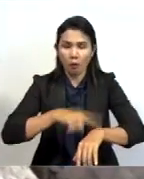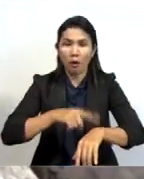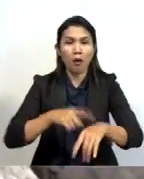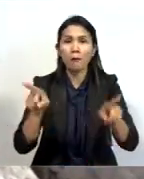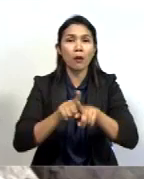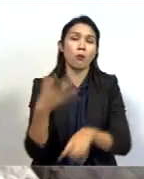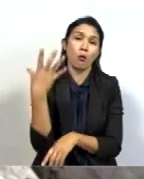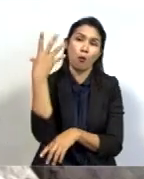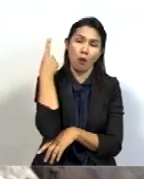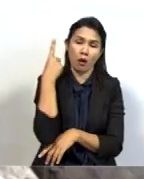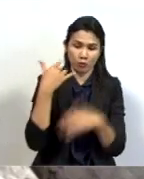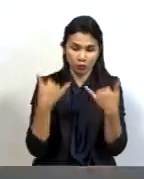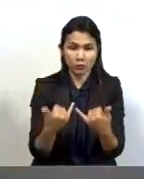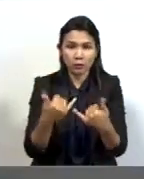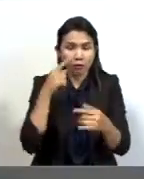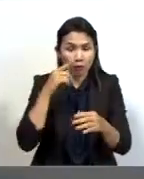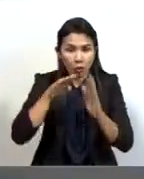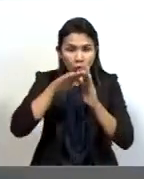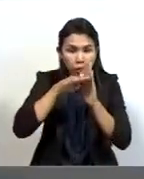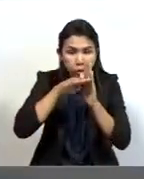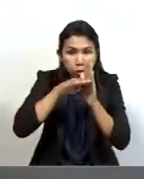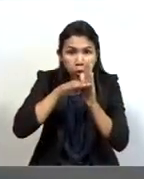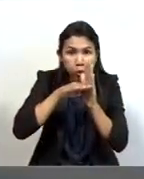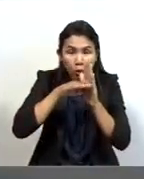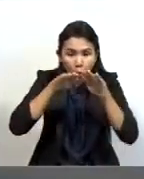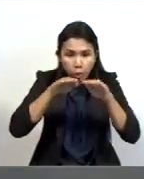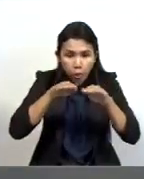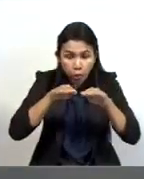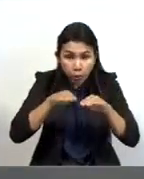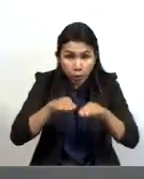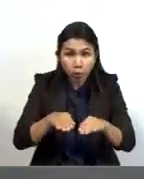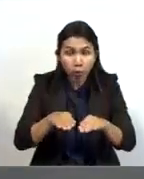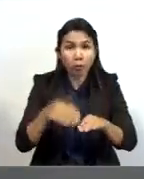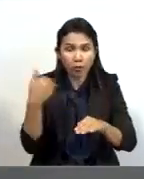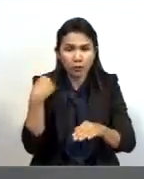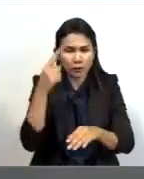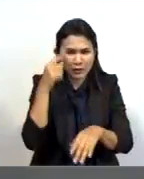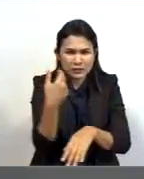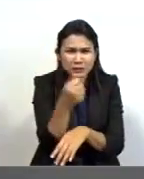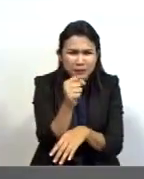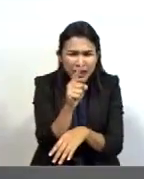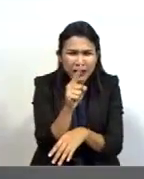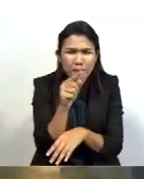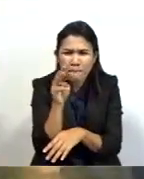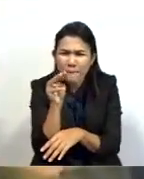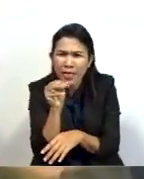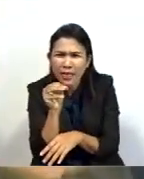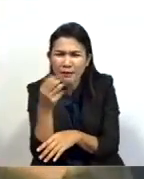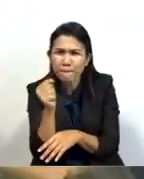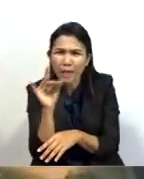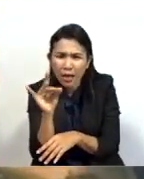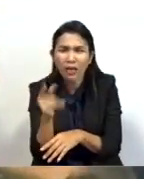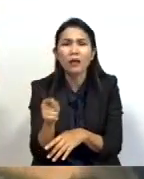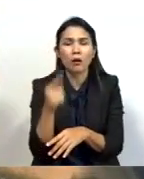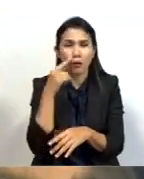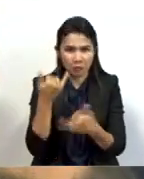ของเมื่อวานนี้ถึง38เซนติเมตรต่ำกว่าตลิ่งถึง11เมตร18เซนติเมตรและยังมี